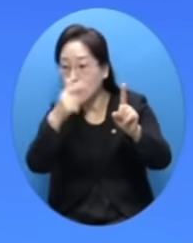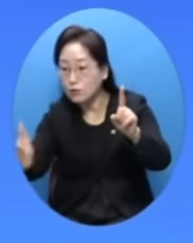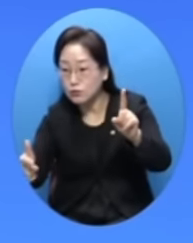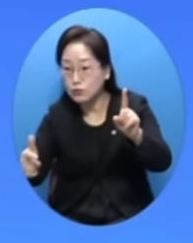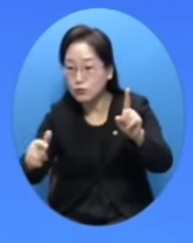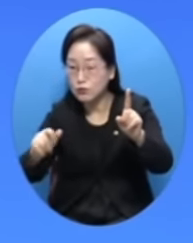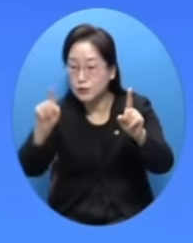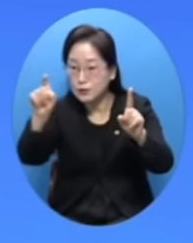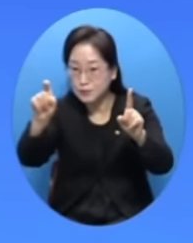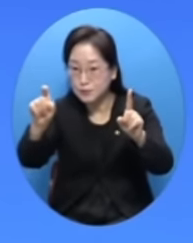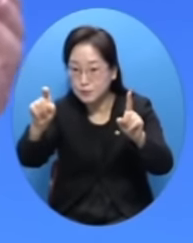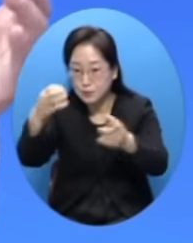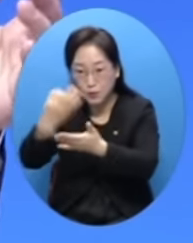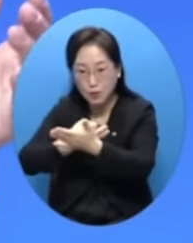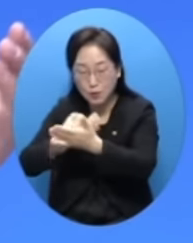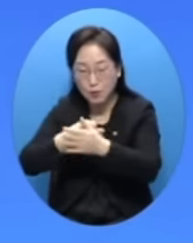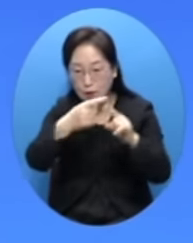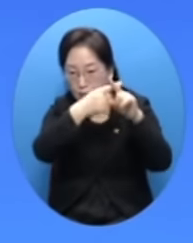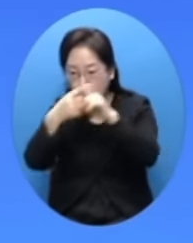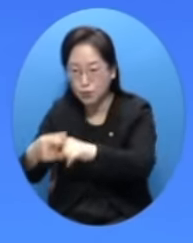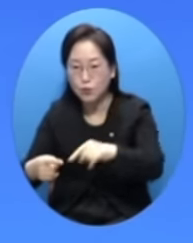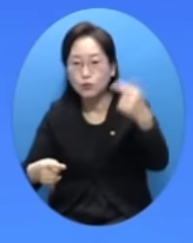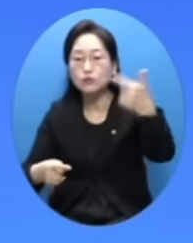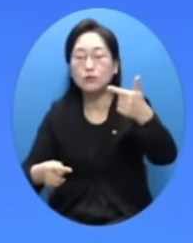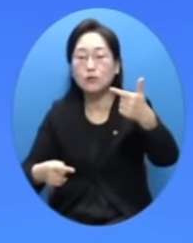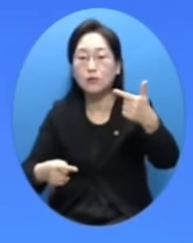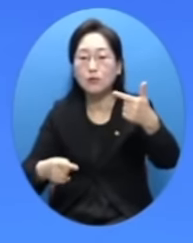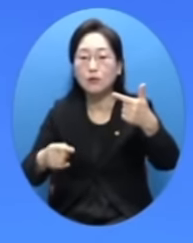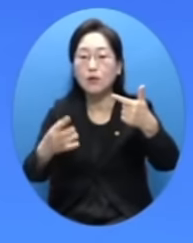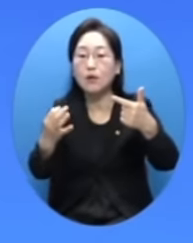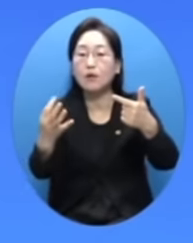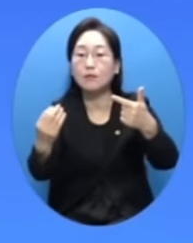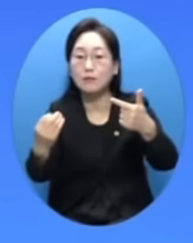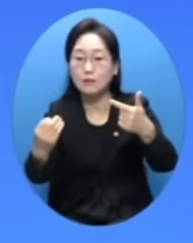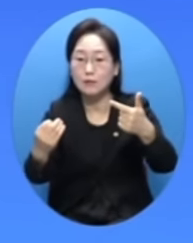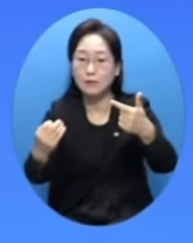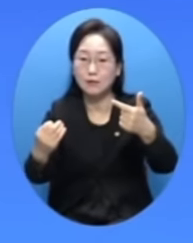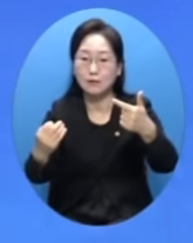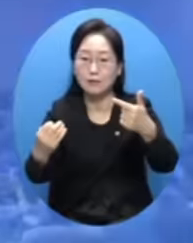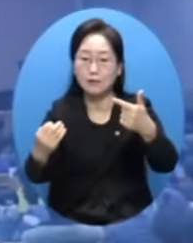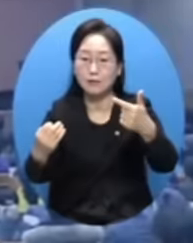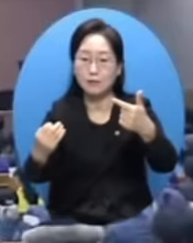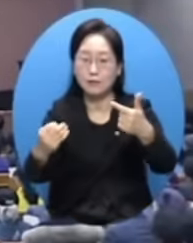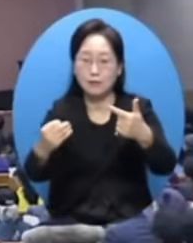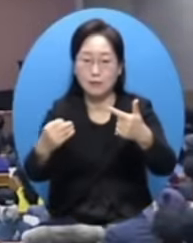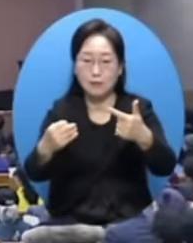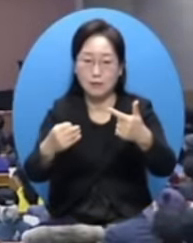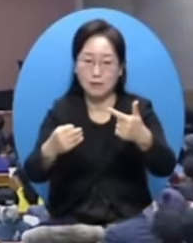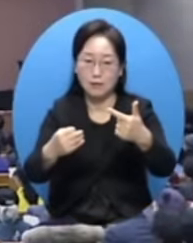번다고 하면 6천 대나 위원님은 무려